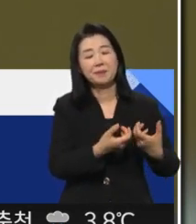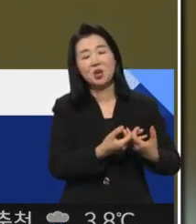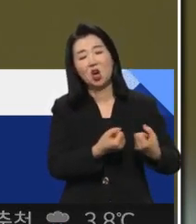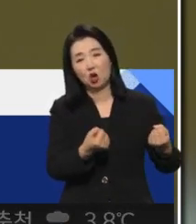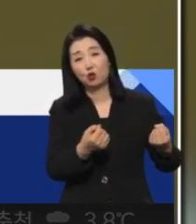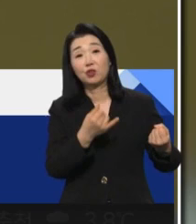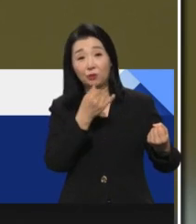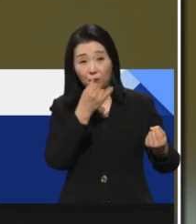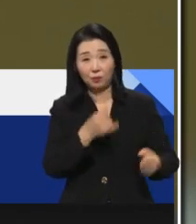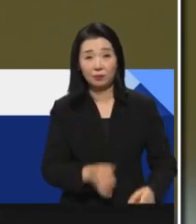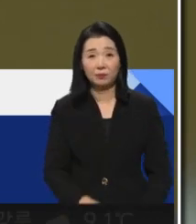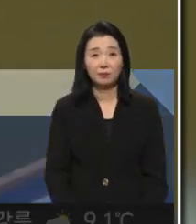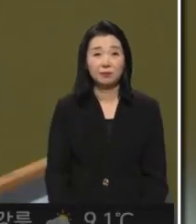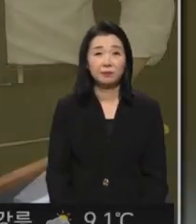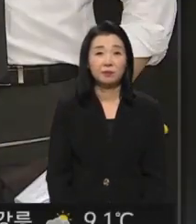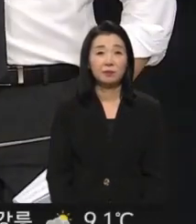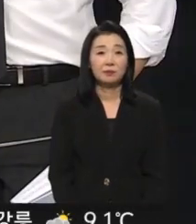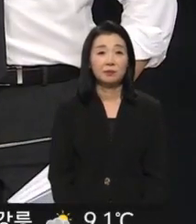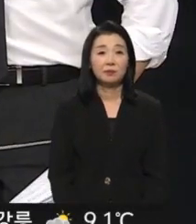이런 걸 한 거거든요.